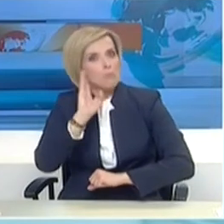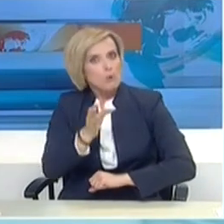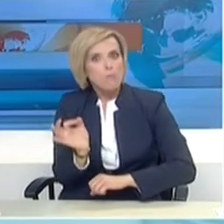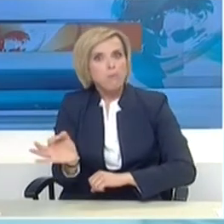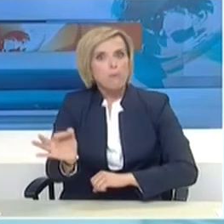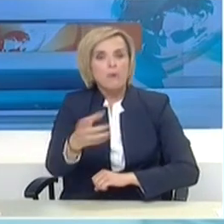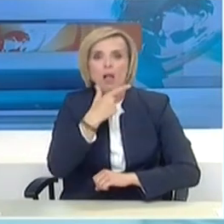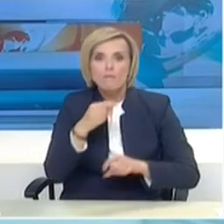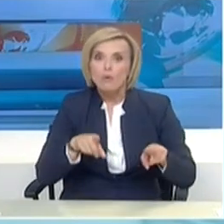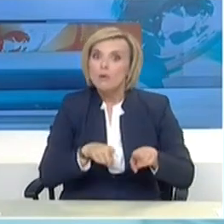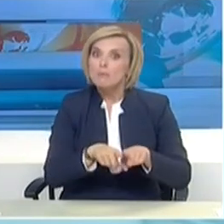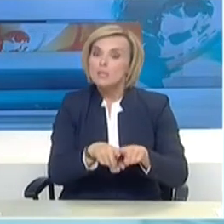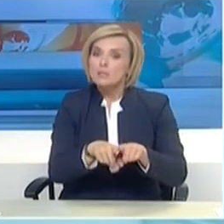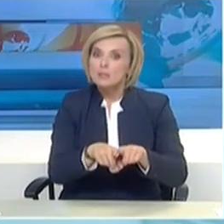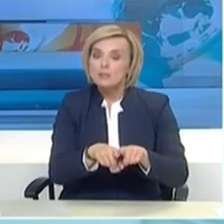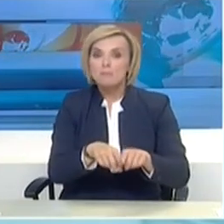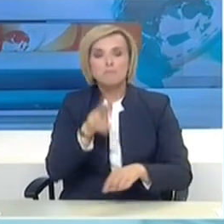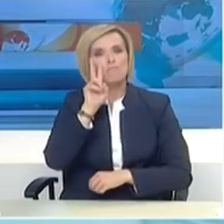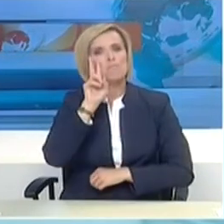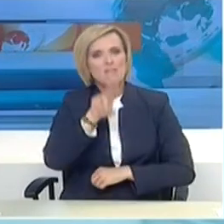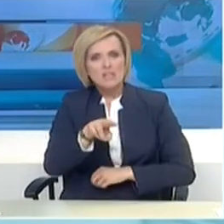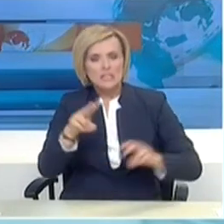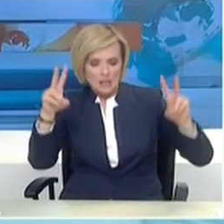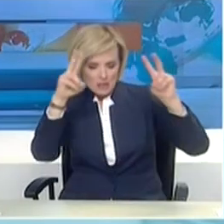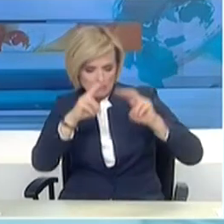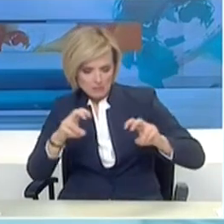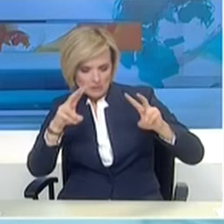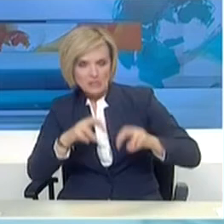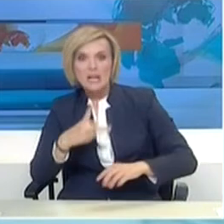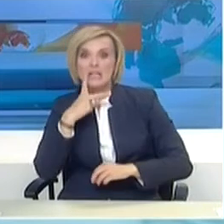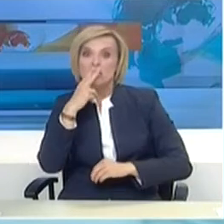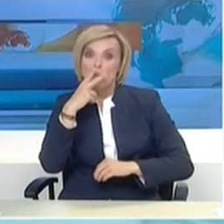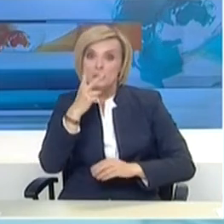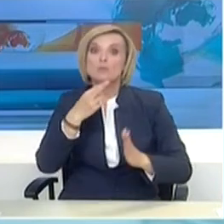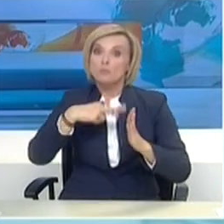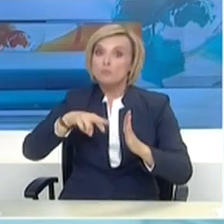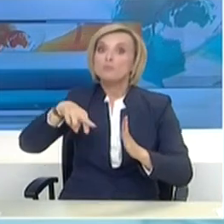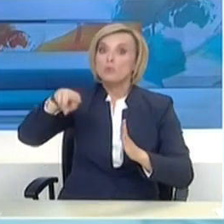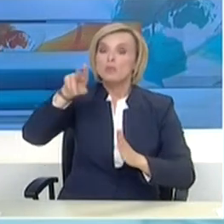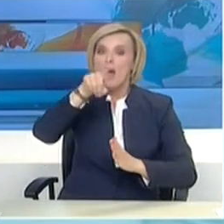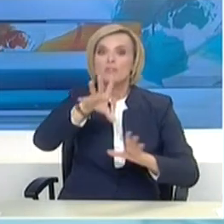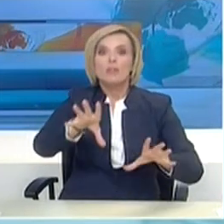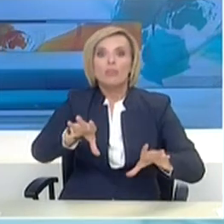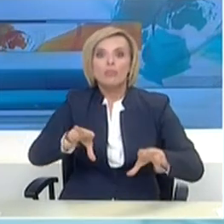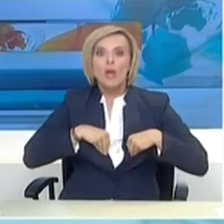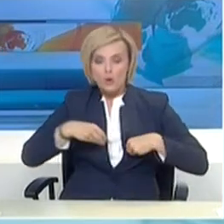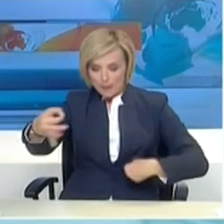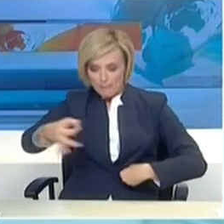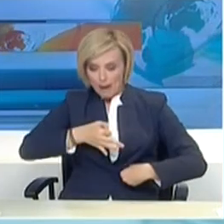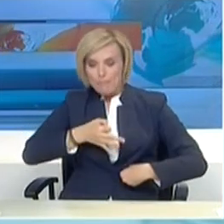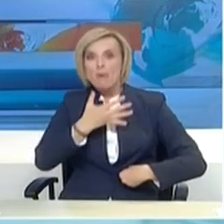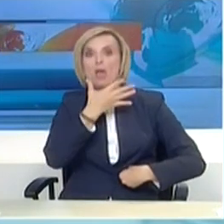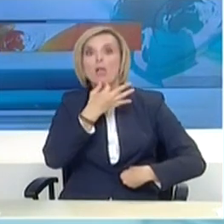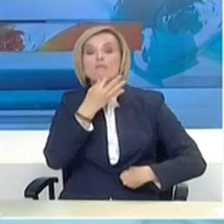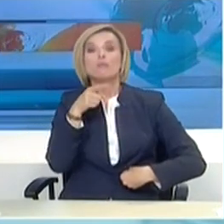και ανθρώπους δείχνουν πως οι καπνιστές κατά κάποιον τρόπο έχουν αυξημένα επίπεδα του υποδοχέα και